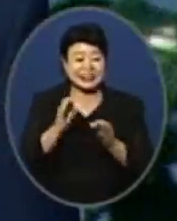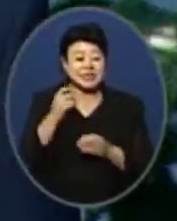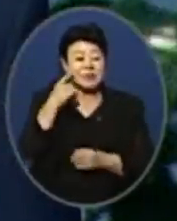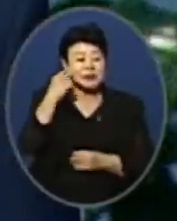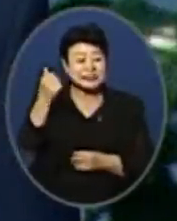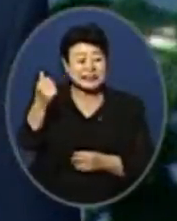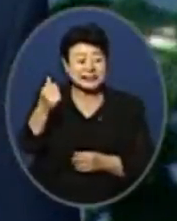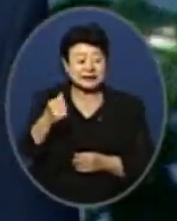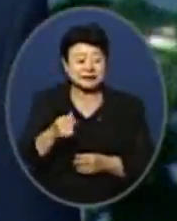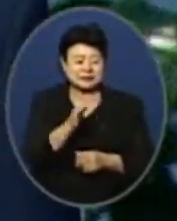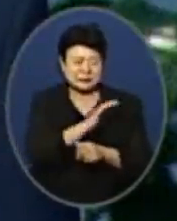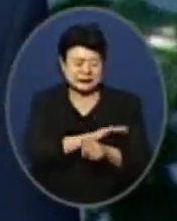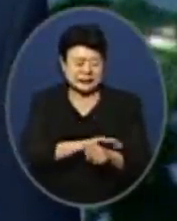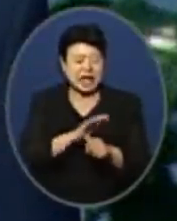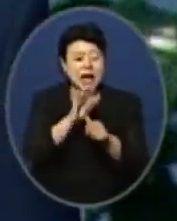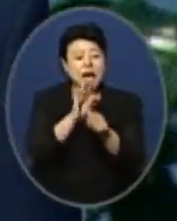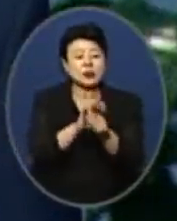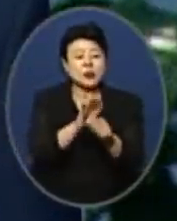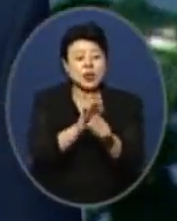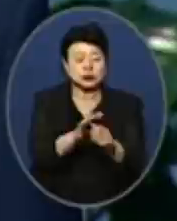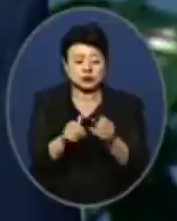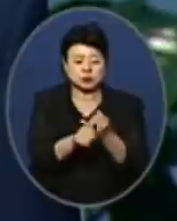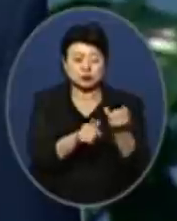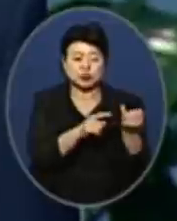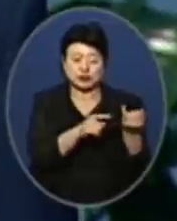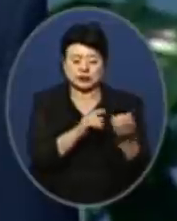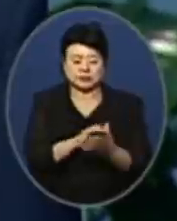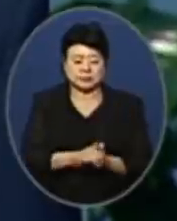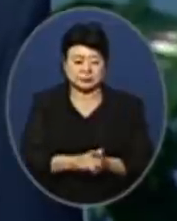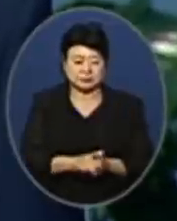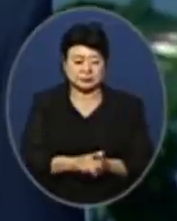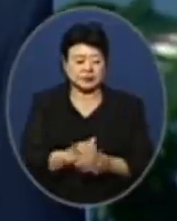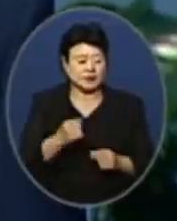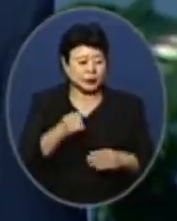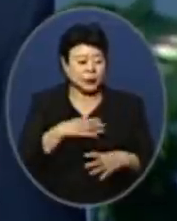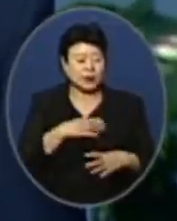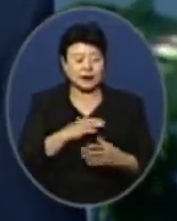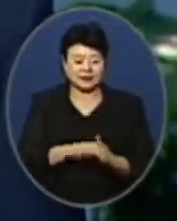목사님의 내조를 잘 해주셔서 참 놀랄만하게